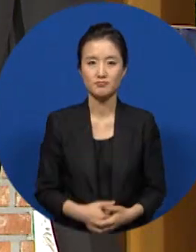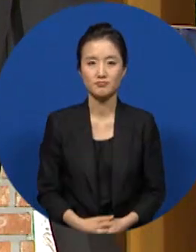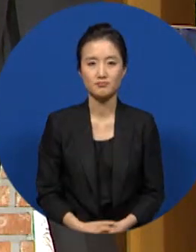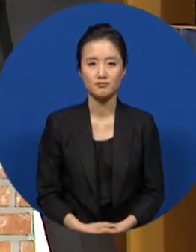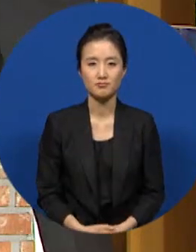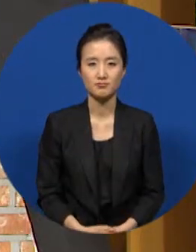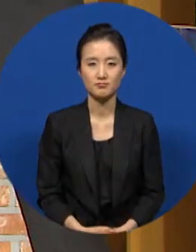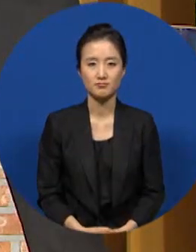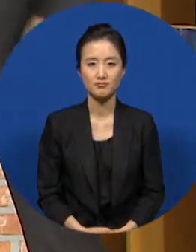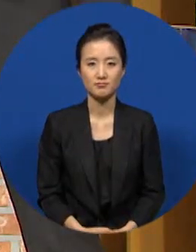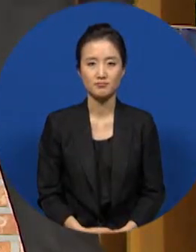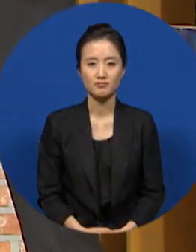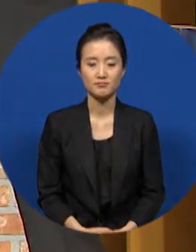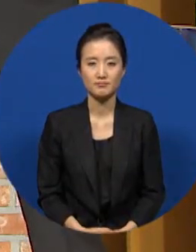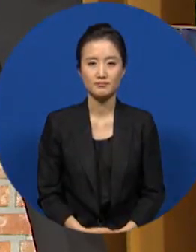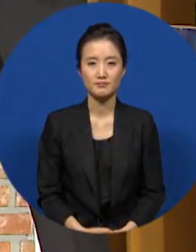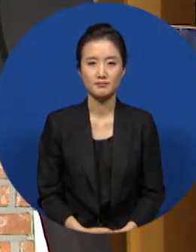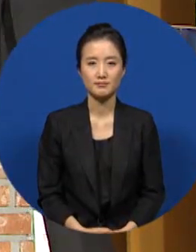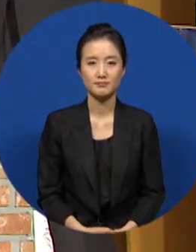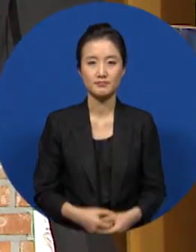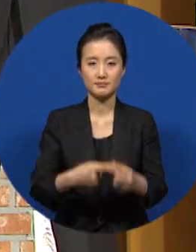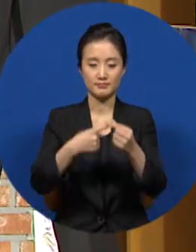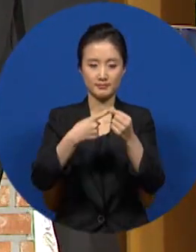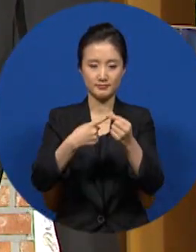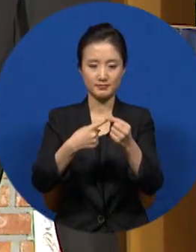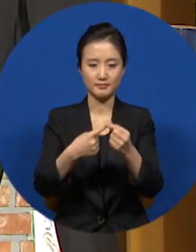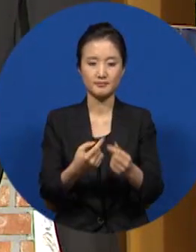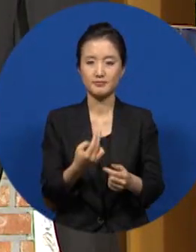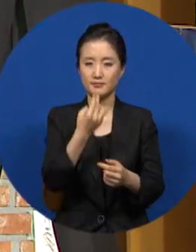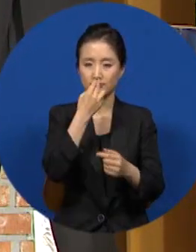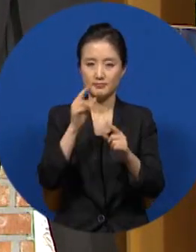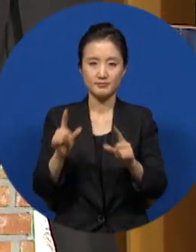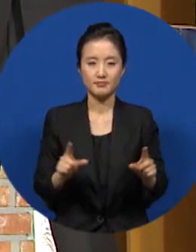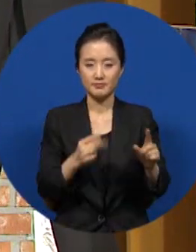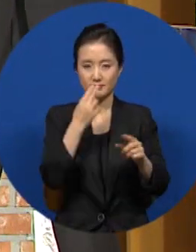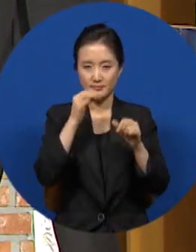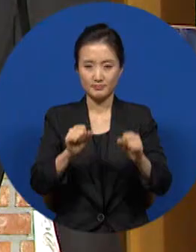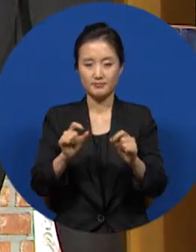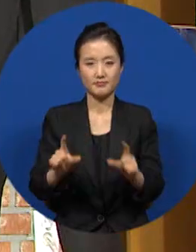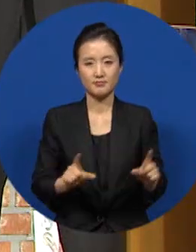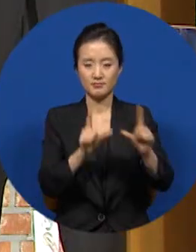크게 분류했던 거죠. 첫째, 오래 살아야 된답니다. 그러니까